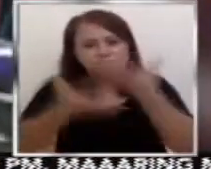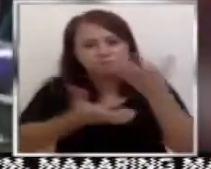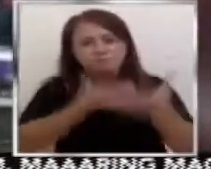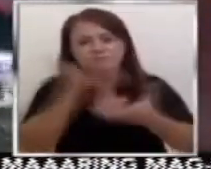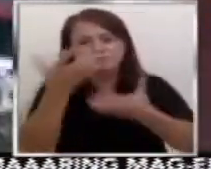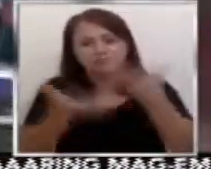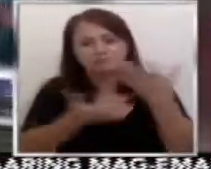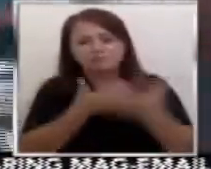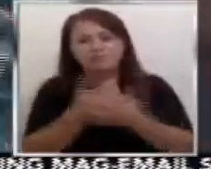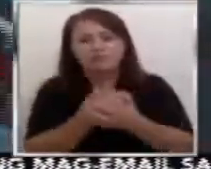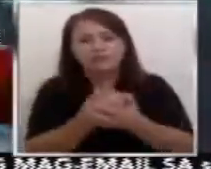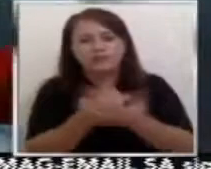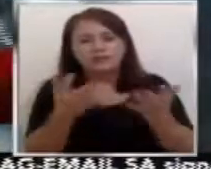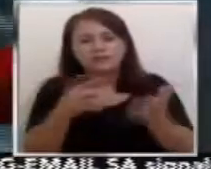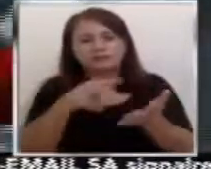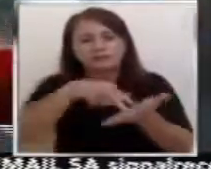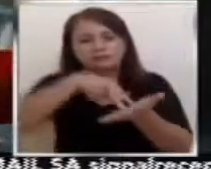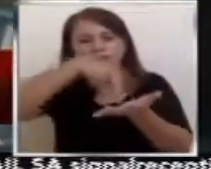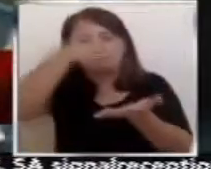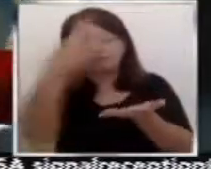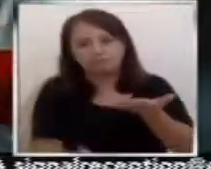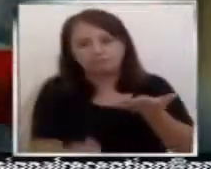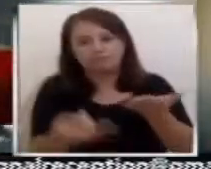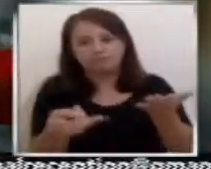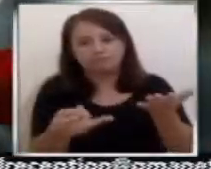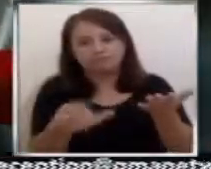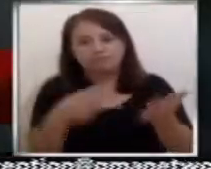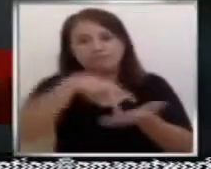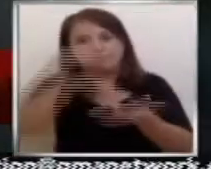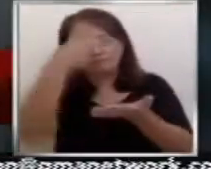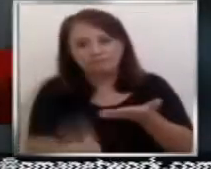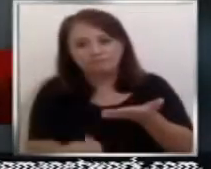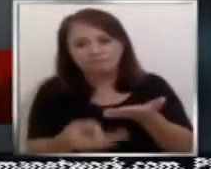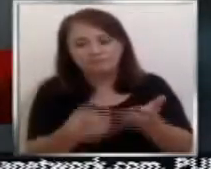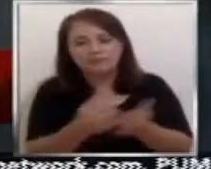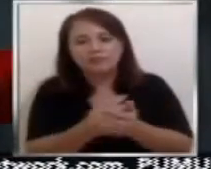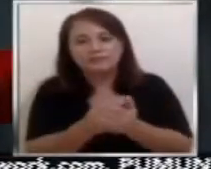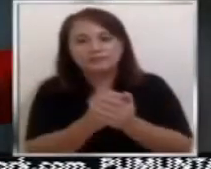Hanggang sa bumagsak na siya sa bangketa. Okay, lumapit.